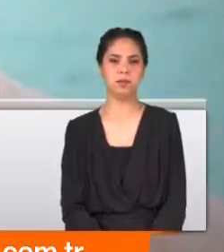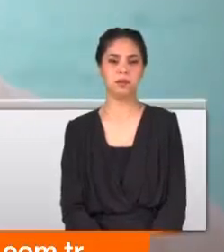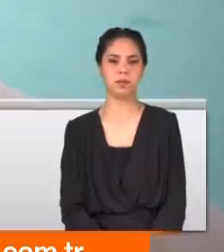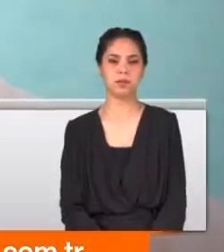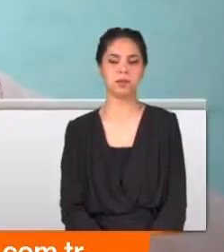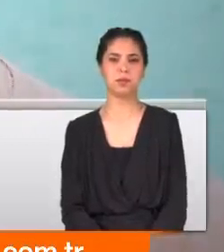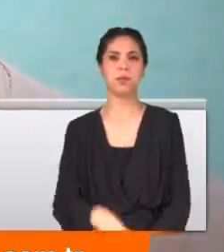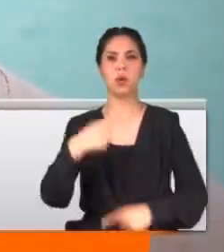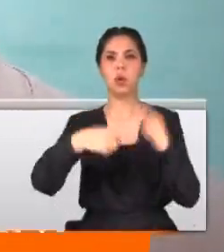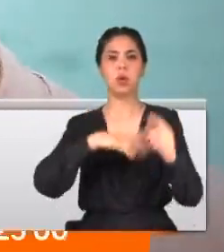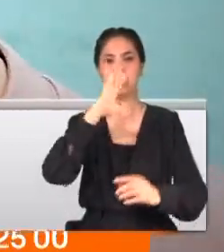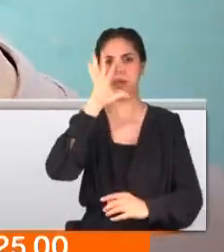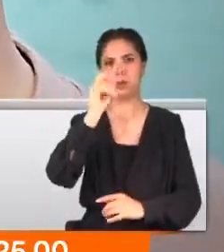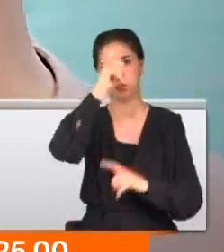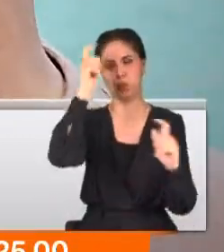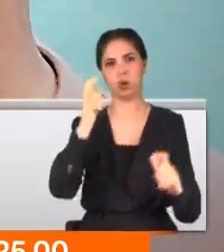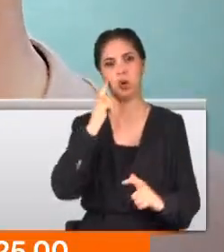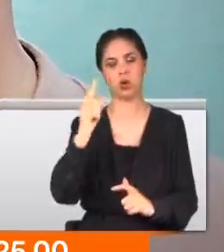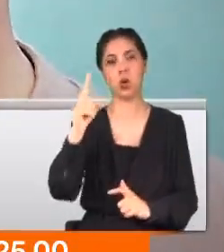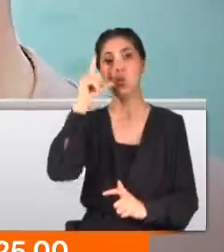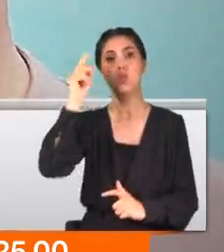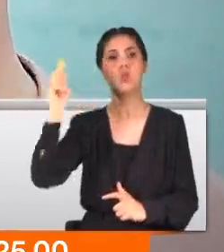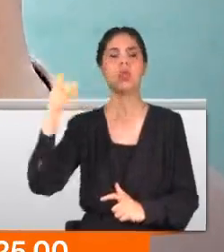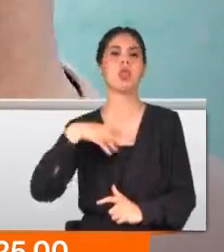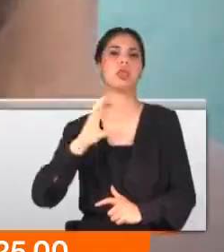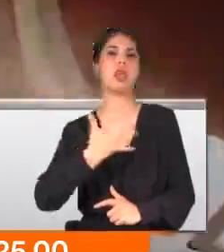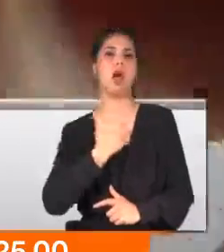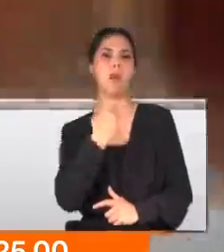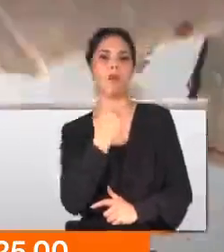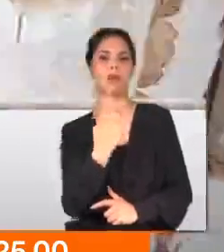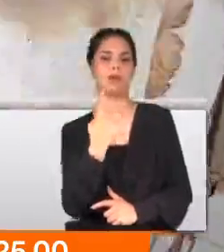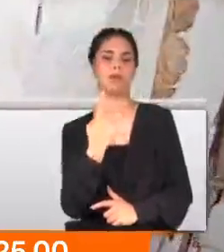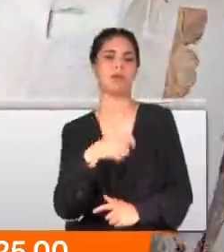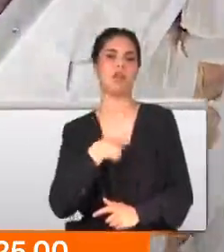Kimin bu kokoreç? Türkiye'nin. Yunanlar bizim diyor. Saçmalıyorlar.